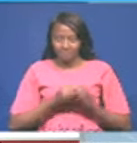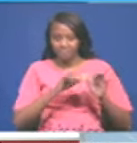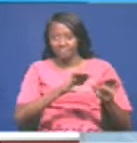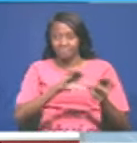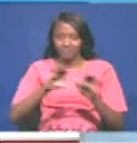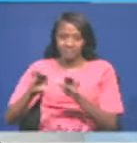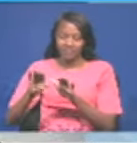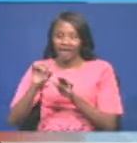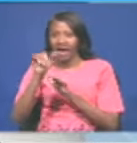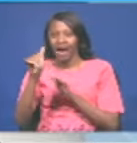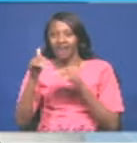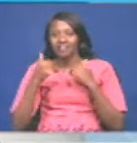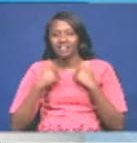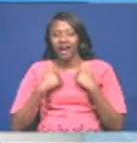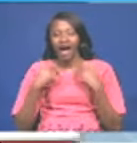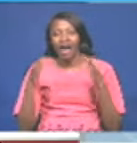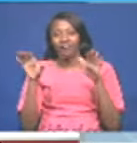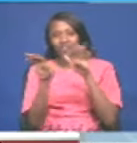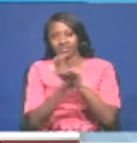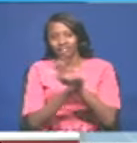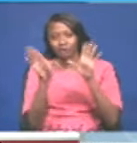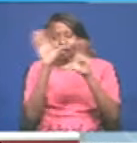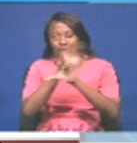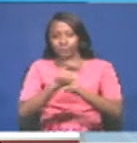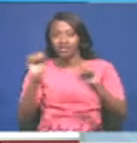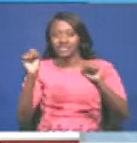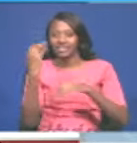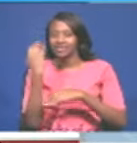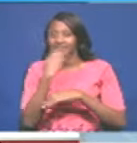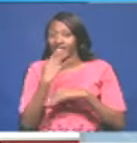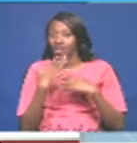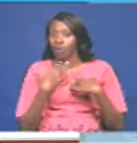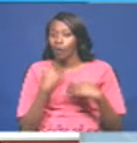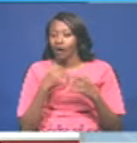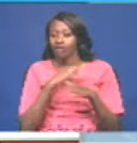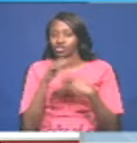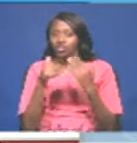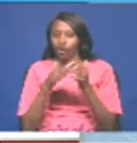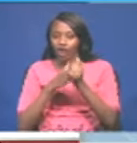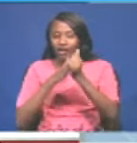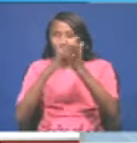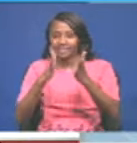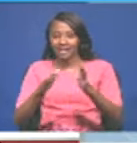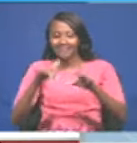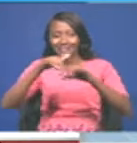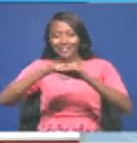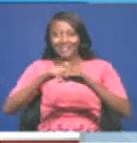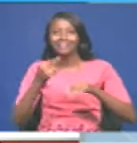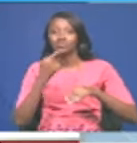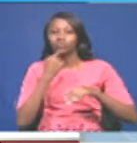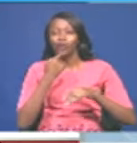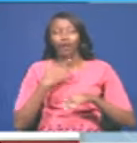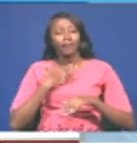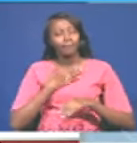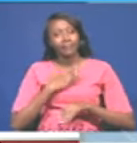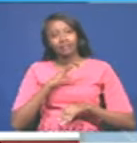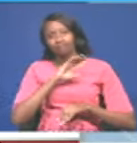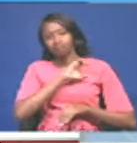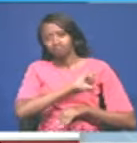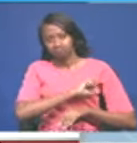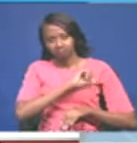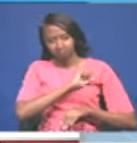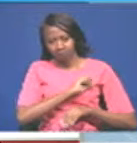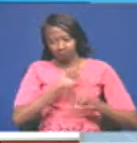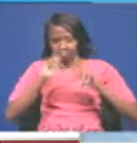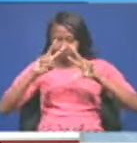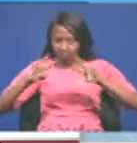ni kwa naibu rais Rigathi Gachagua amewataka viongozi na wakazi kutoka kaunti ya Turkana kuwa watulivu, huku serikali ikitafuta suluhu